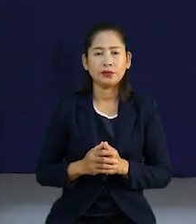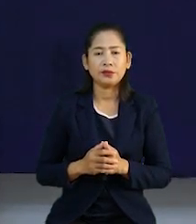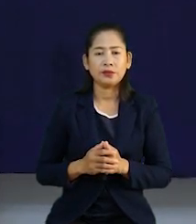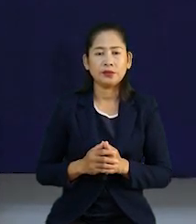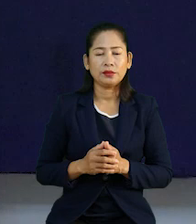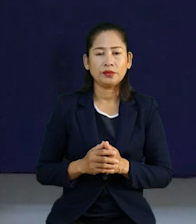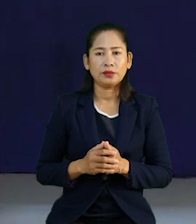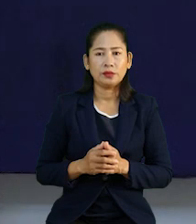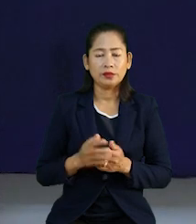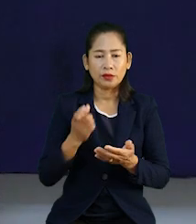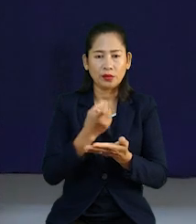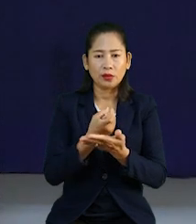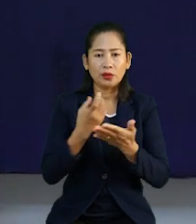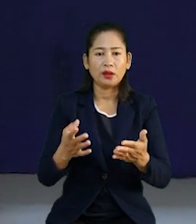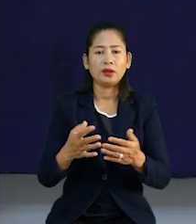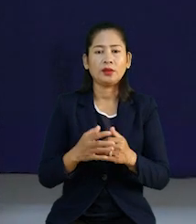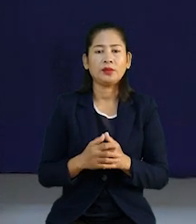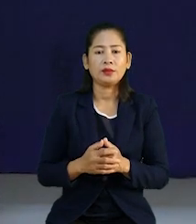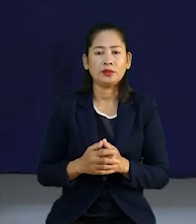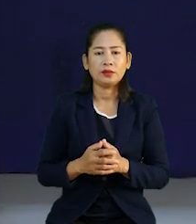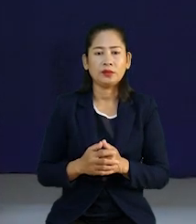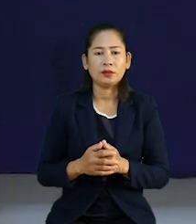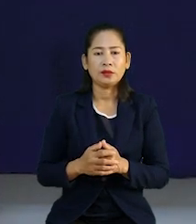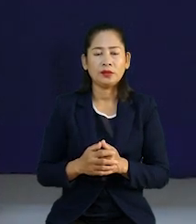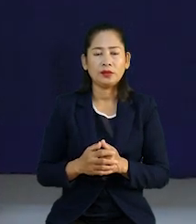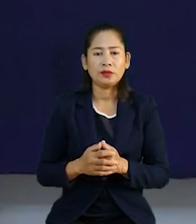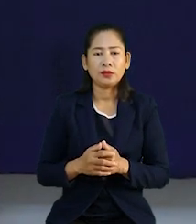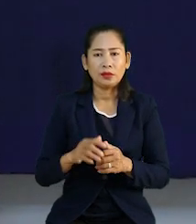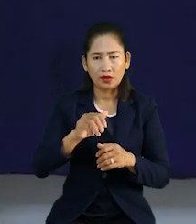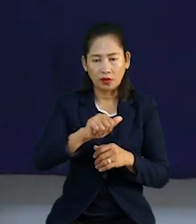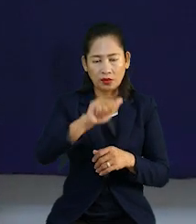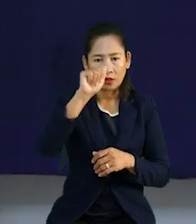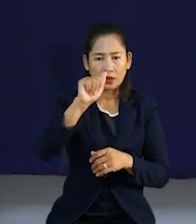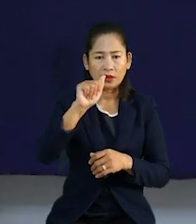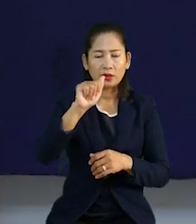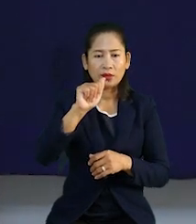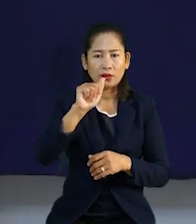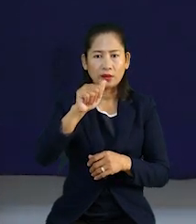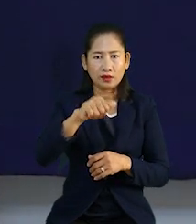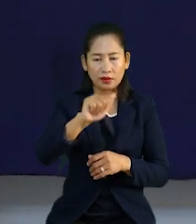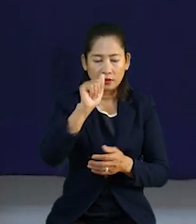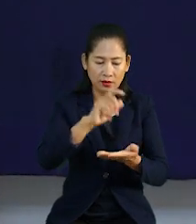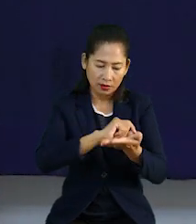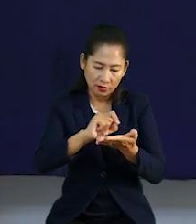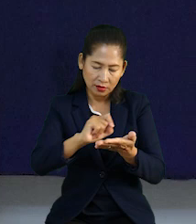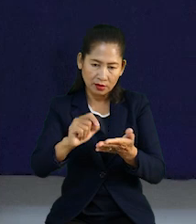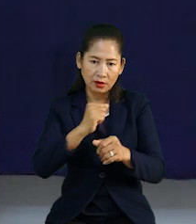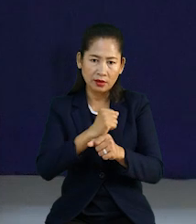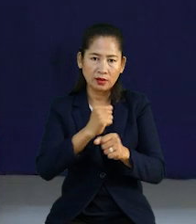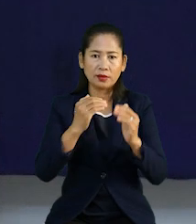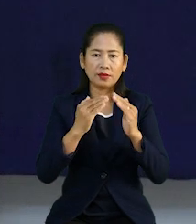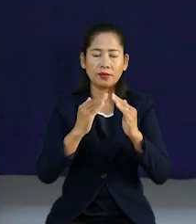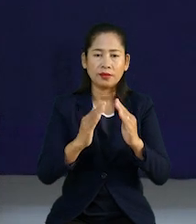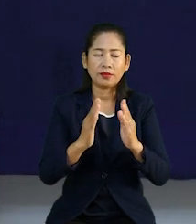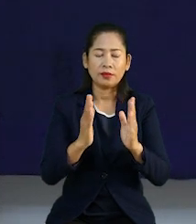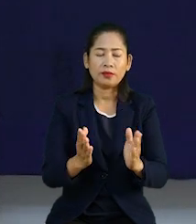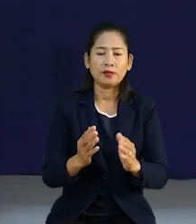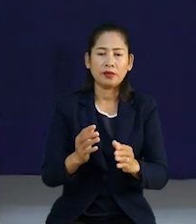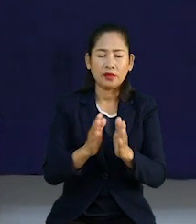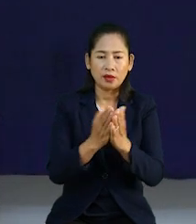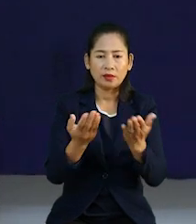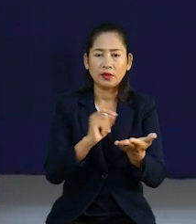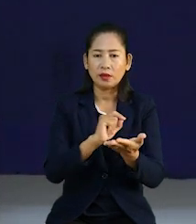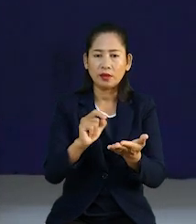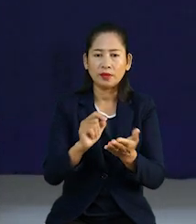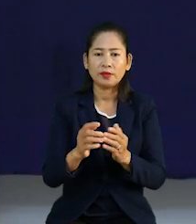dạ được chứ nét cho con vô ra chân hồn mốc đọc bấy phơ cạnh cả này con ai thua đã sẽ phơ